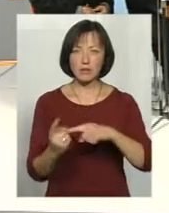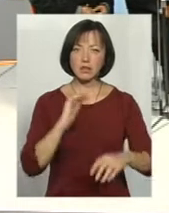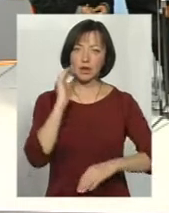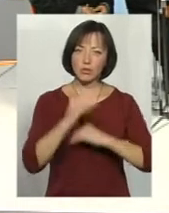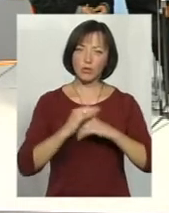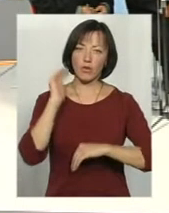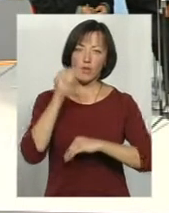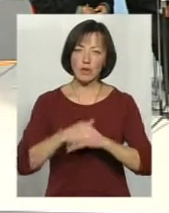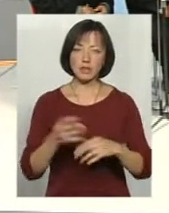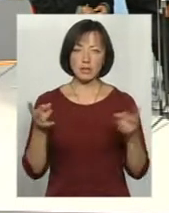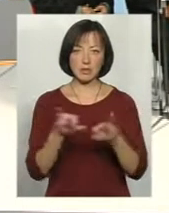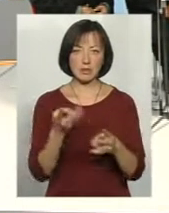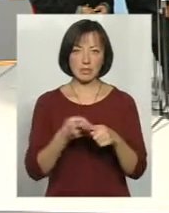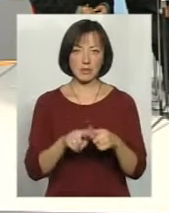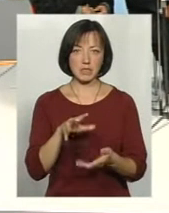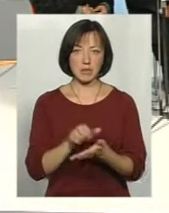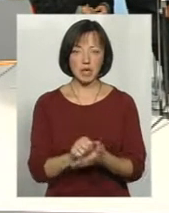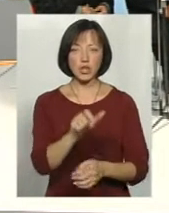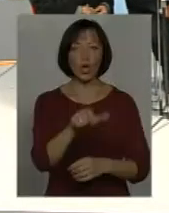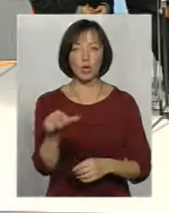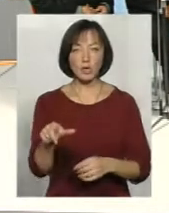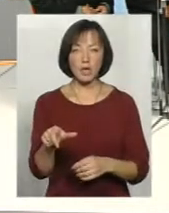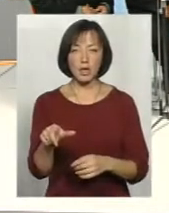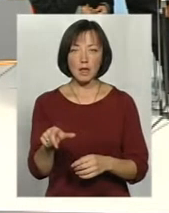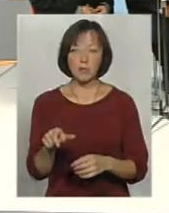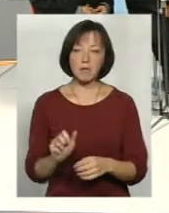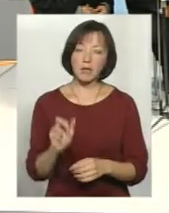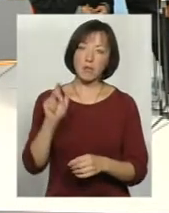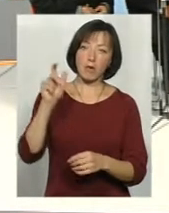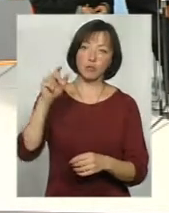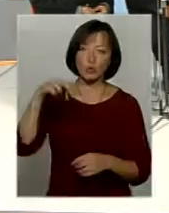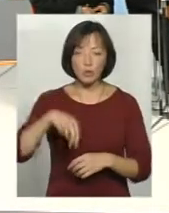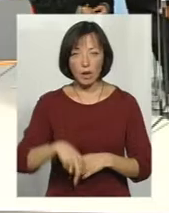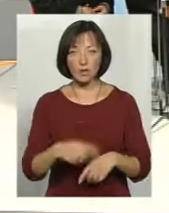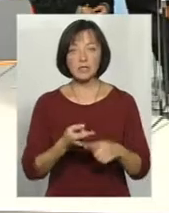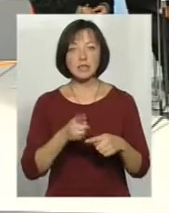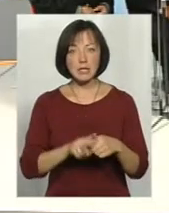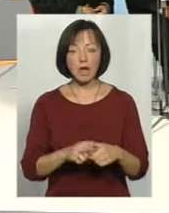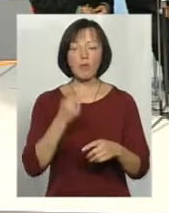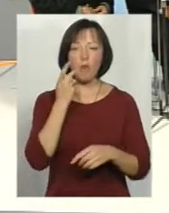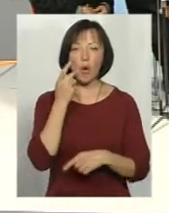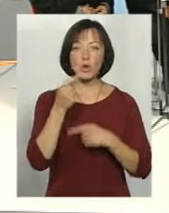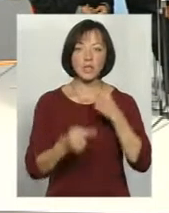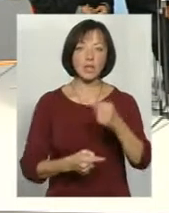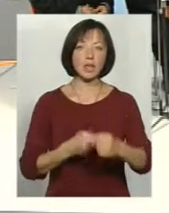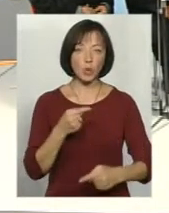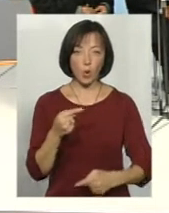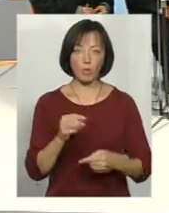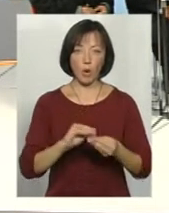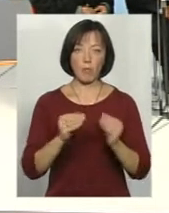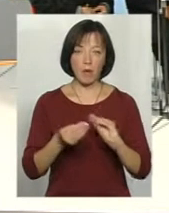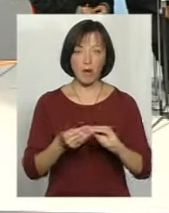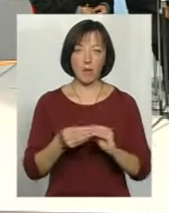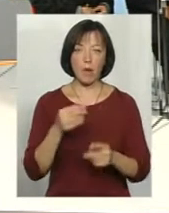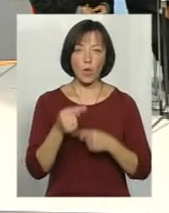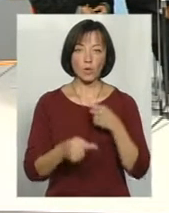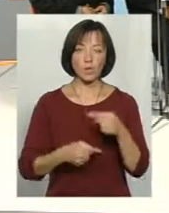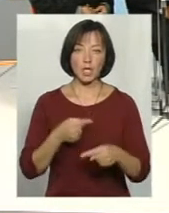вечора необхідно цим займатися. Тому що люди піднімаються, спускаються. Так що це постійно проблема.